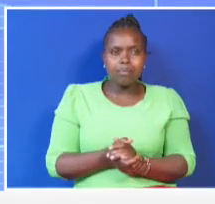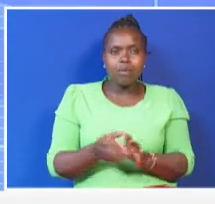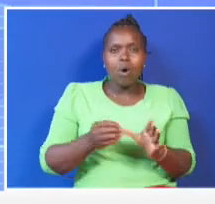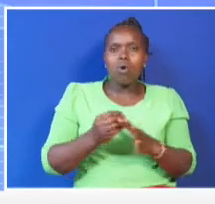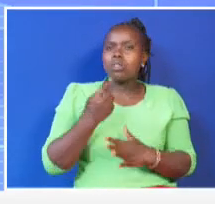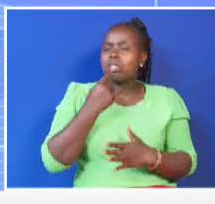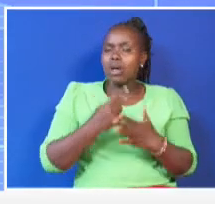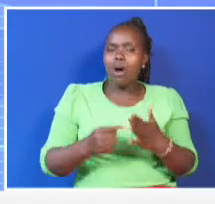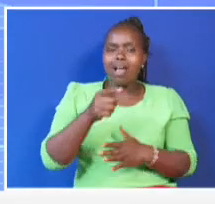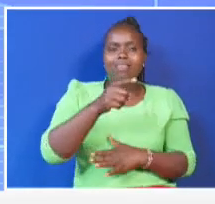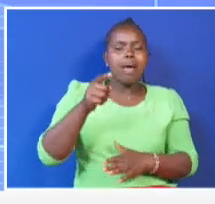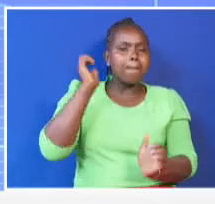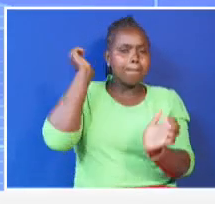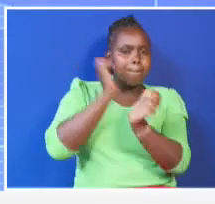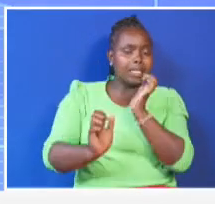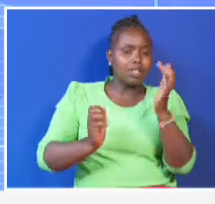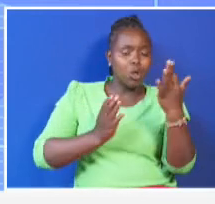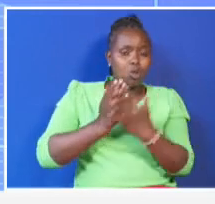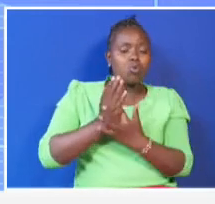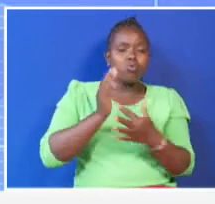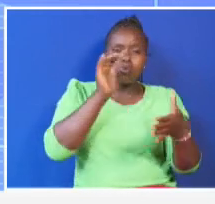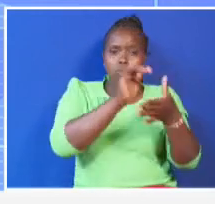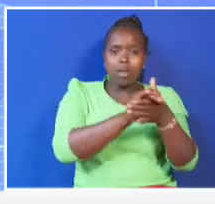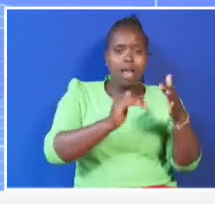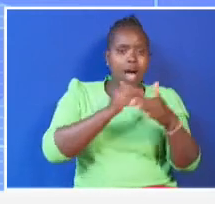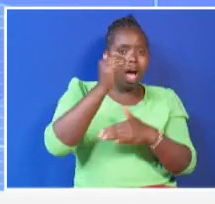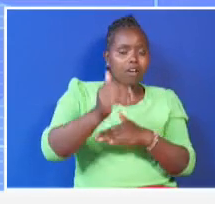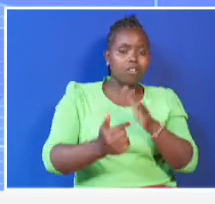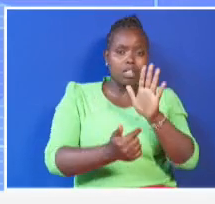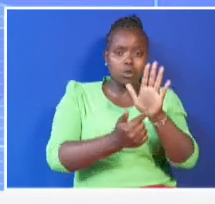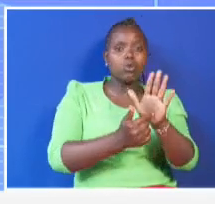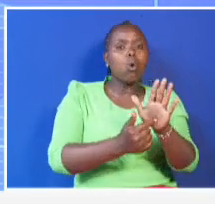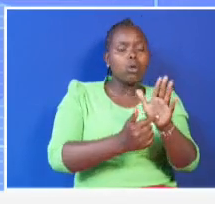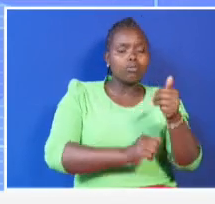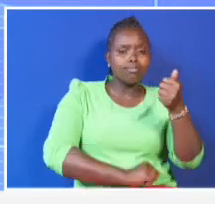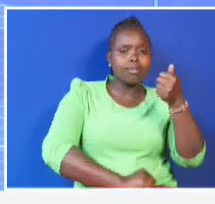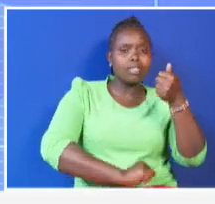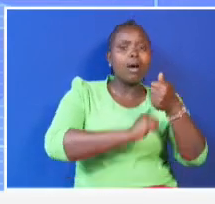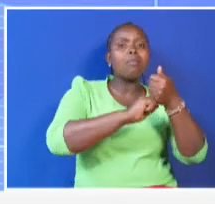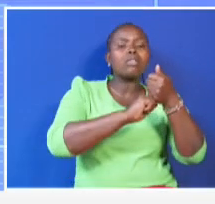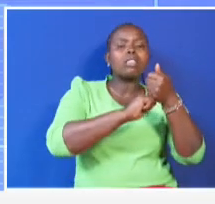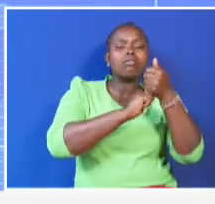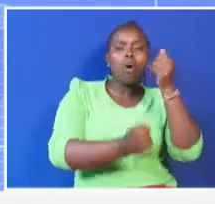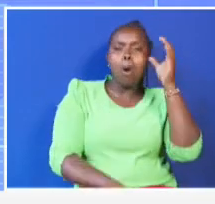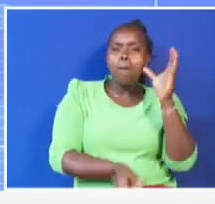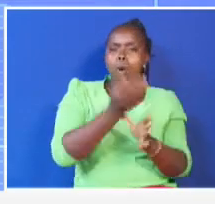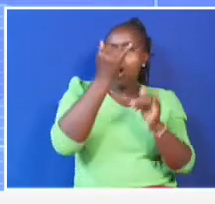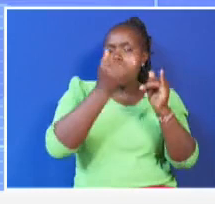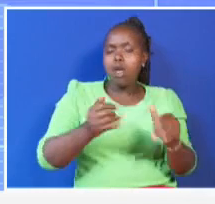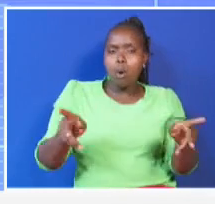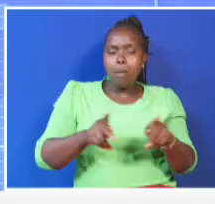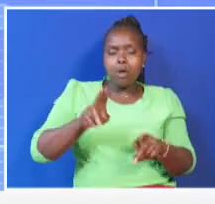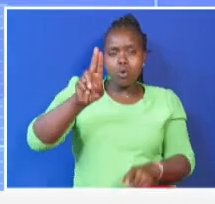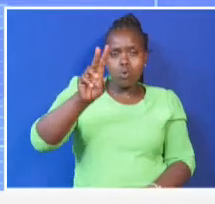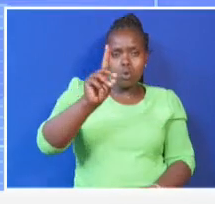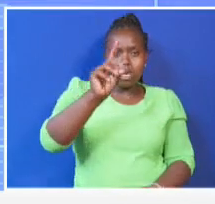tetesi kwamba wataadhibiwa vikali na uongozi wa chama cha Jubilee baada ya kuonesha uungwaji mkono kwa chama kilichozinduliwa majuzi cha